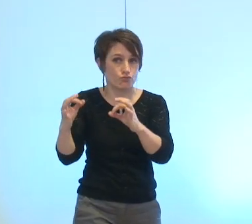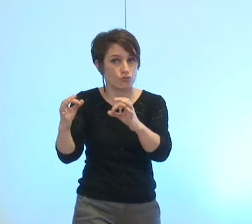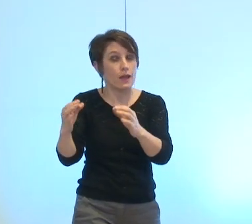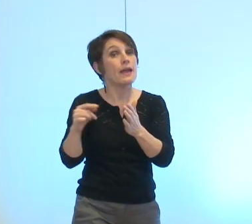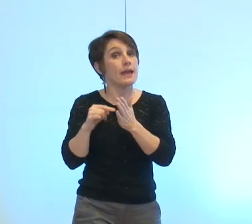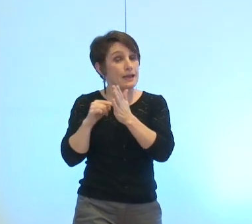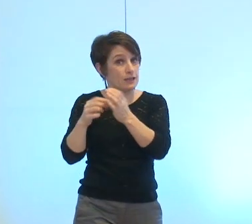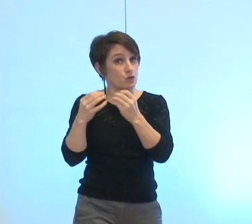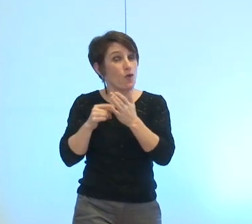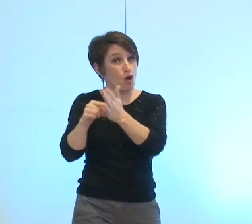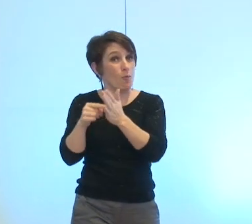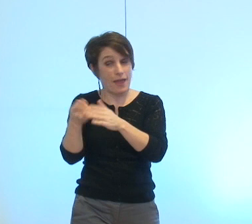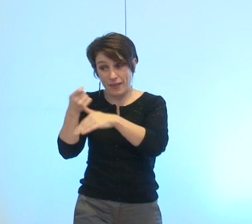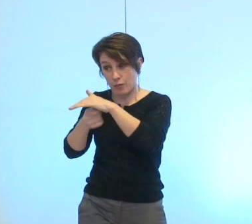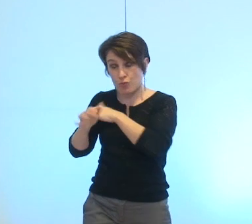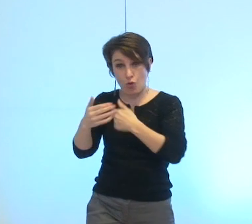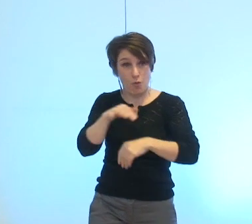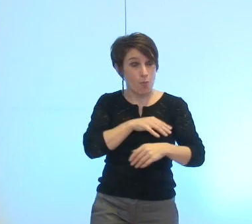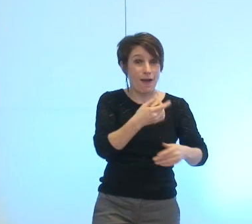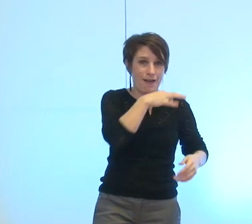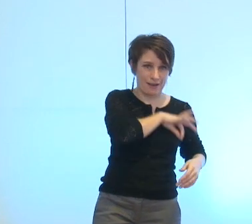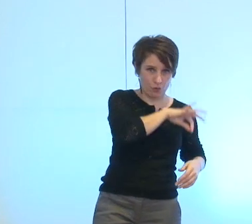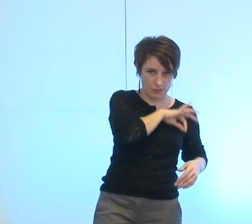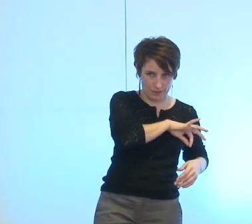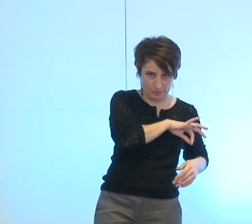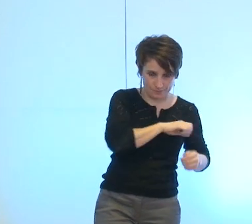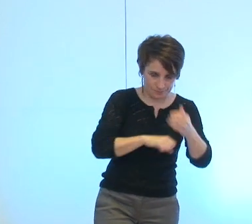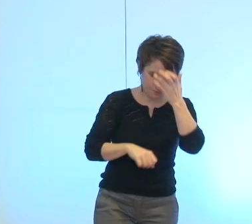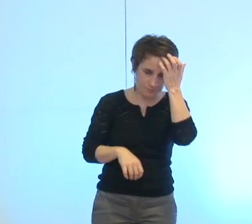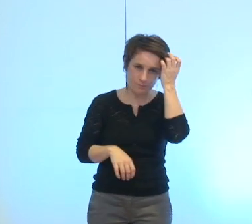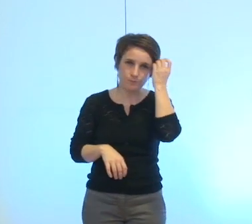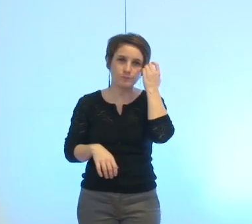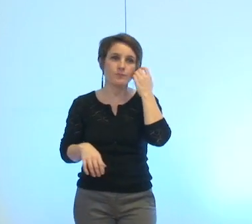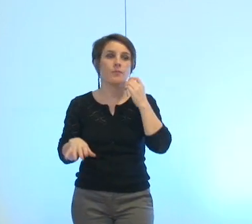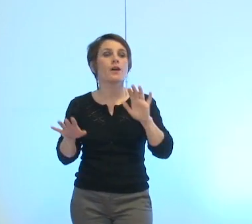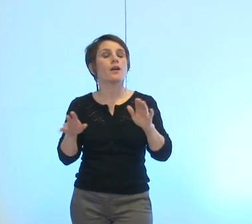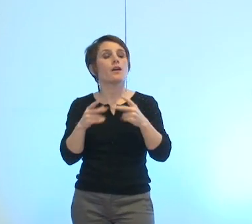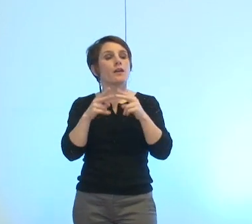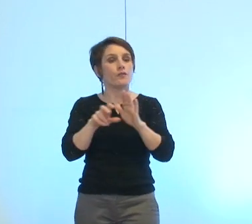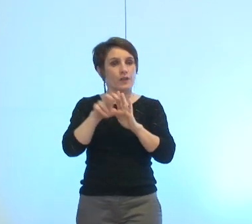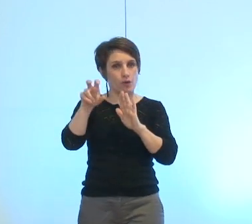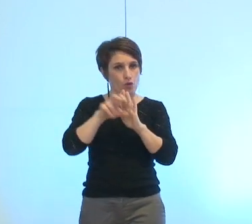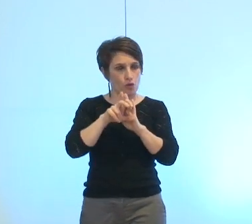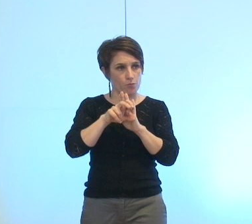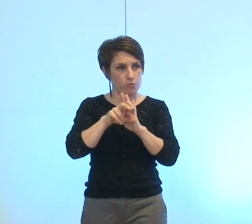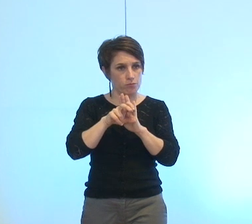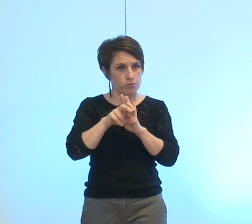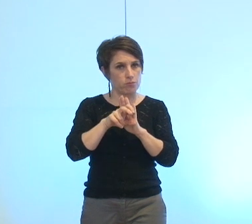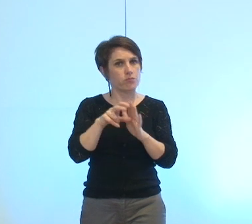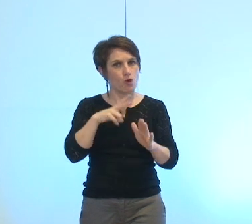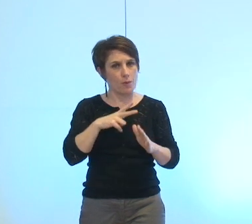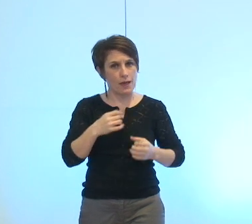par les recettes des budgets annexes ça a été également également rappelé le la ville de Grenoble a historiquement un des services